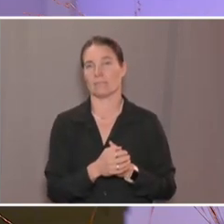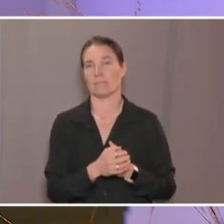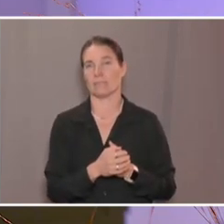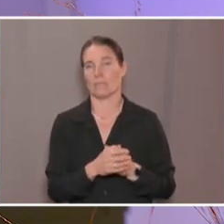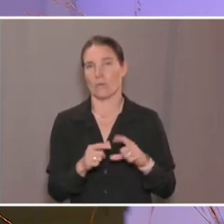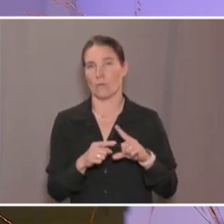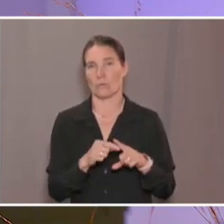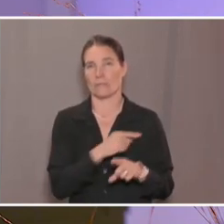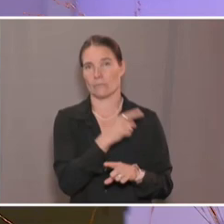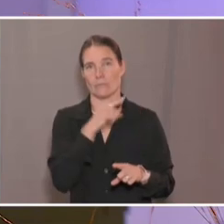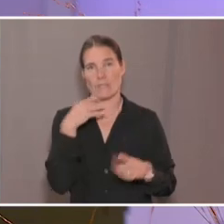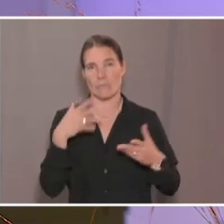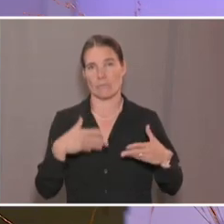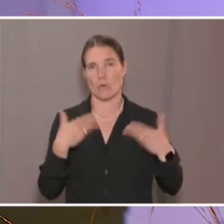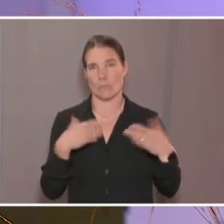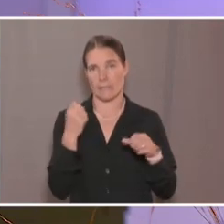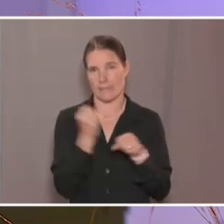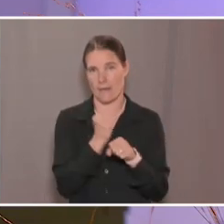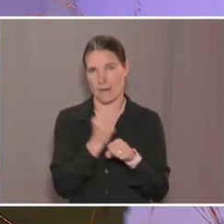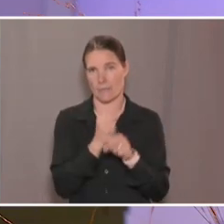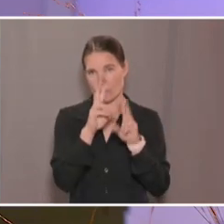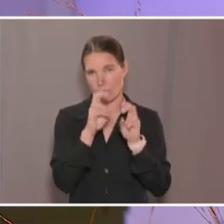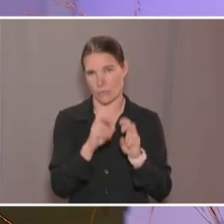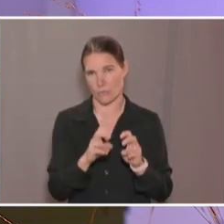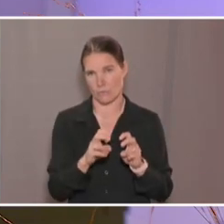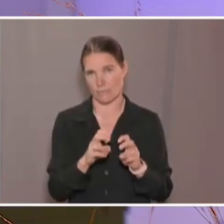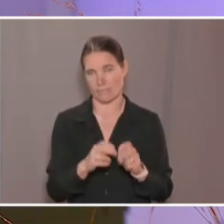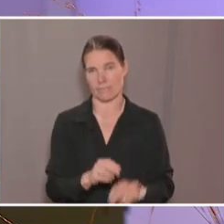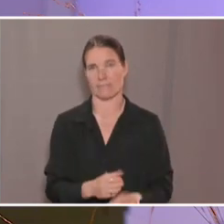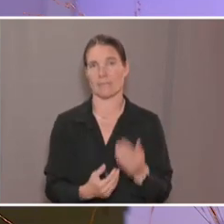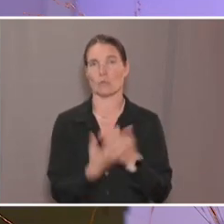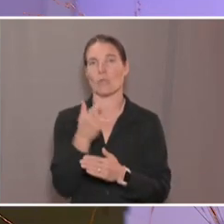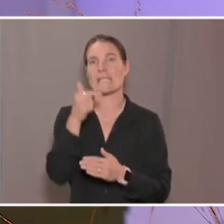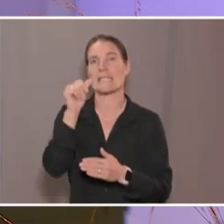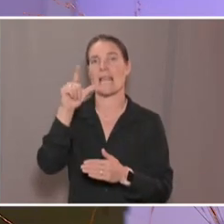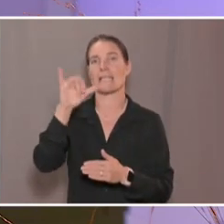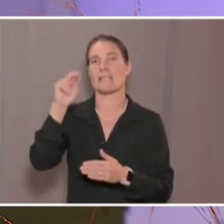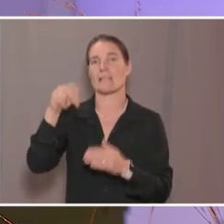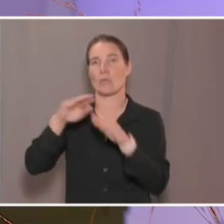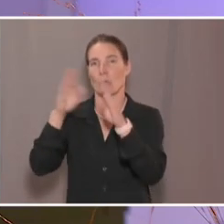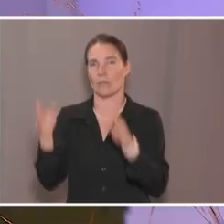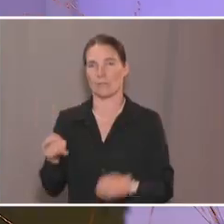und Ihnen viel Freude bei der Arbeit und Forschung im neuen Tallinn-Gebäude zu wünschen. Herzlichen Dank.